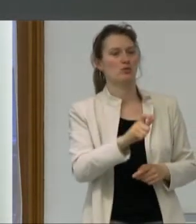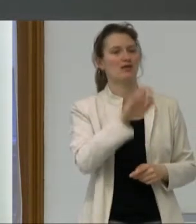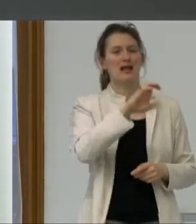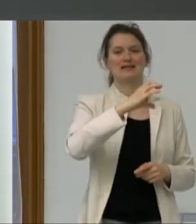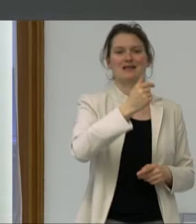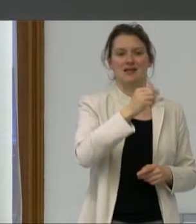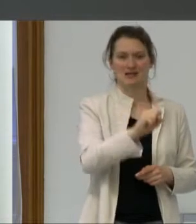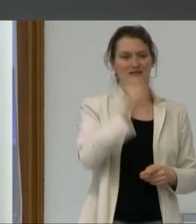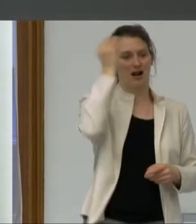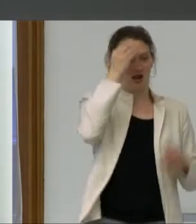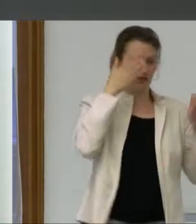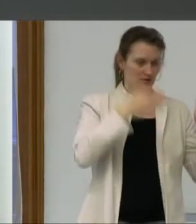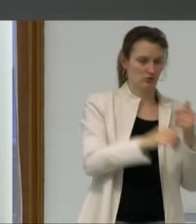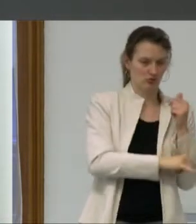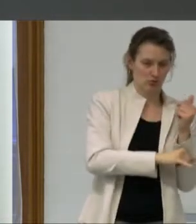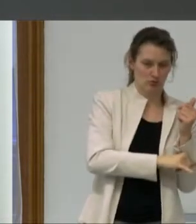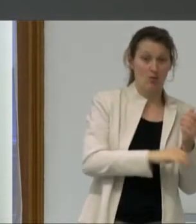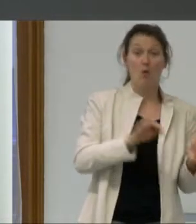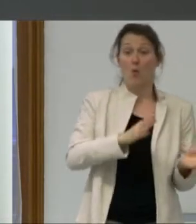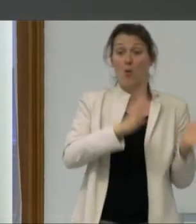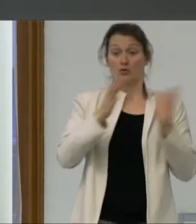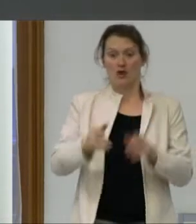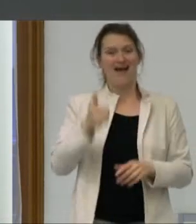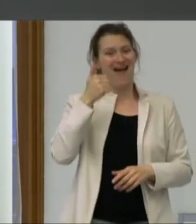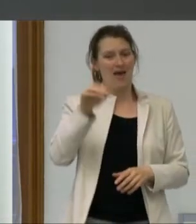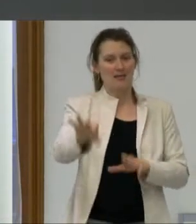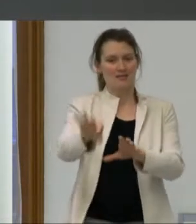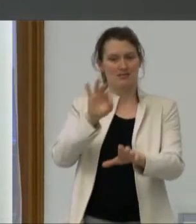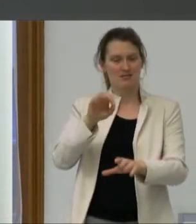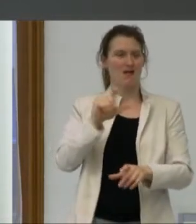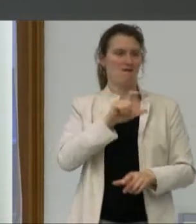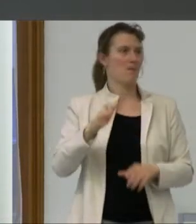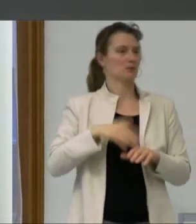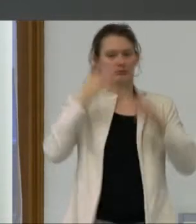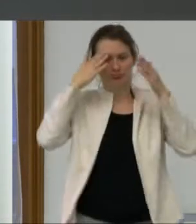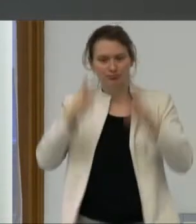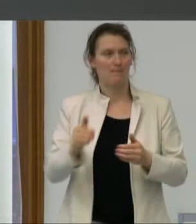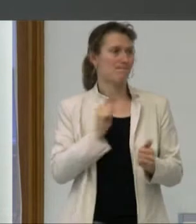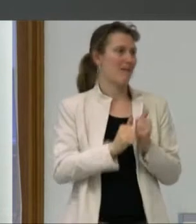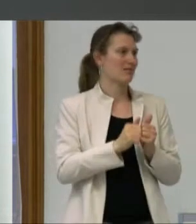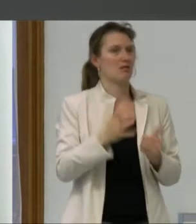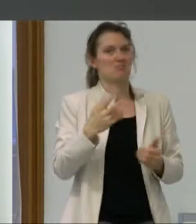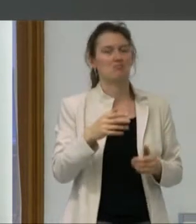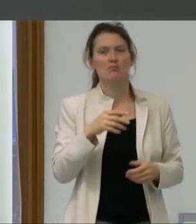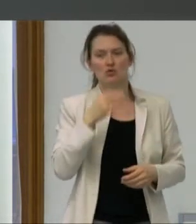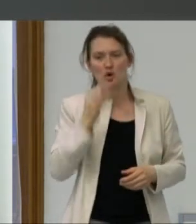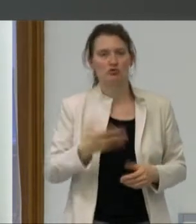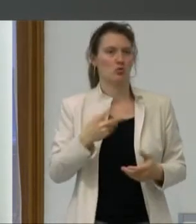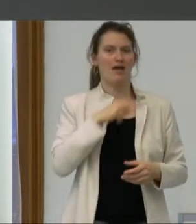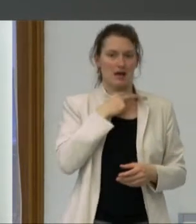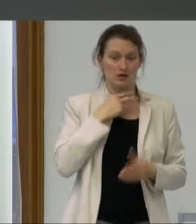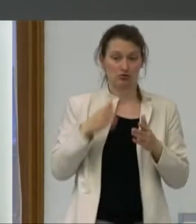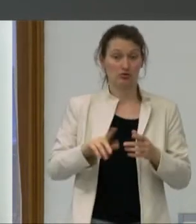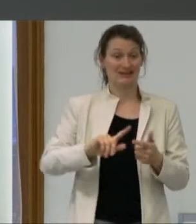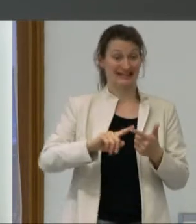ECTS. Oder man studiert ein Schulfach, so wie bisher, Mathematik, Englisch oder Deutsch, und